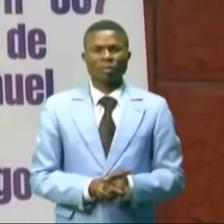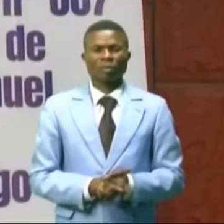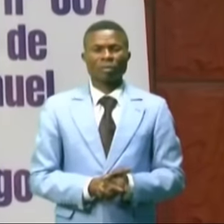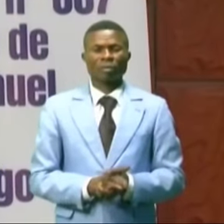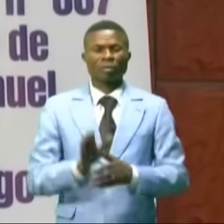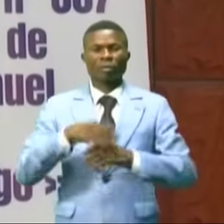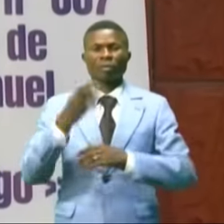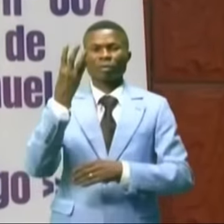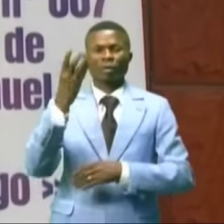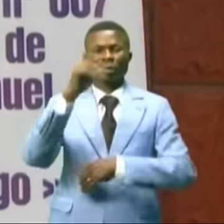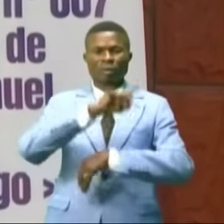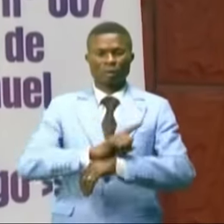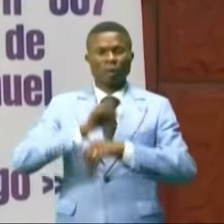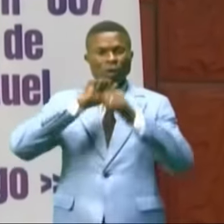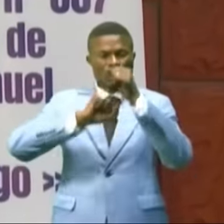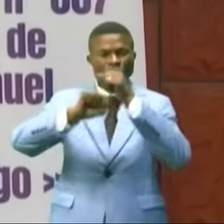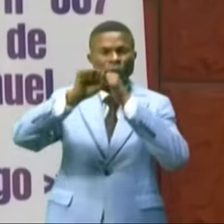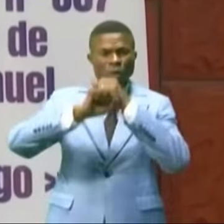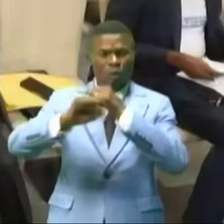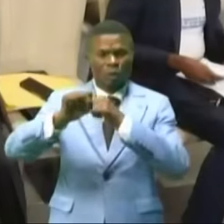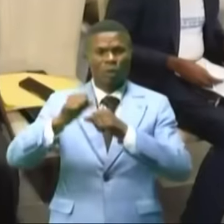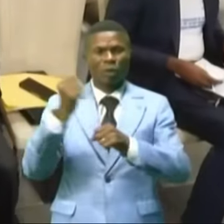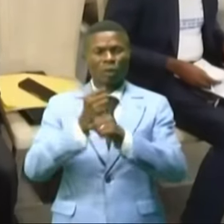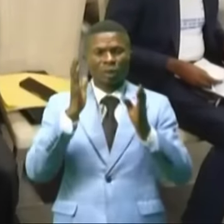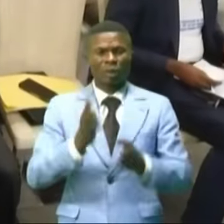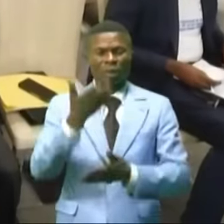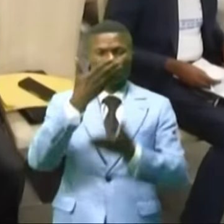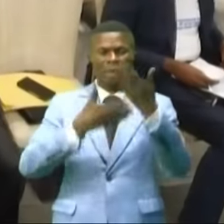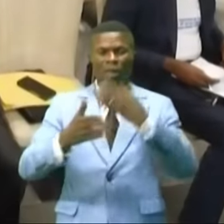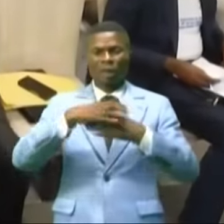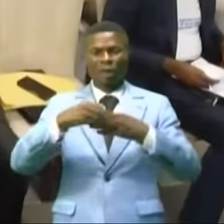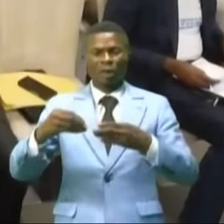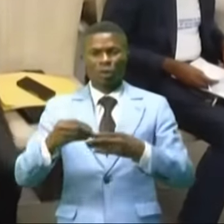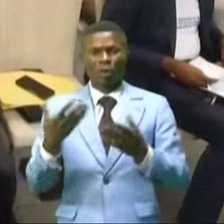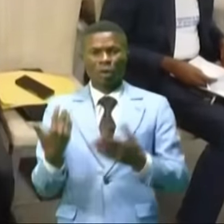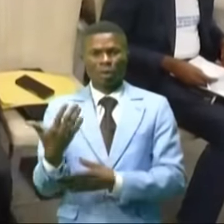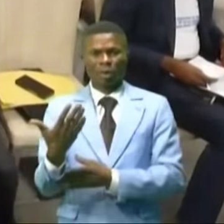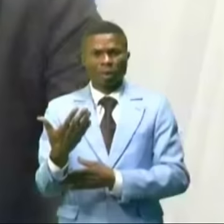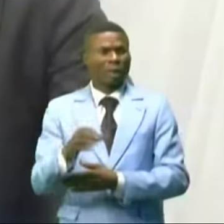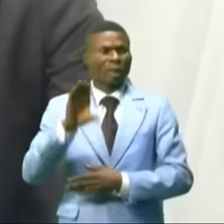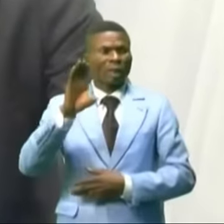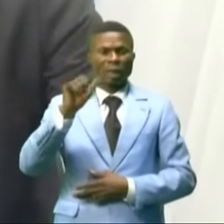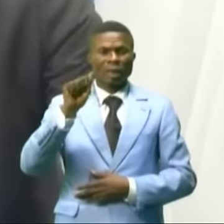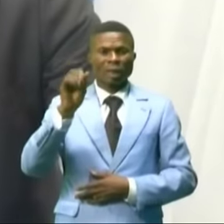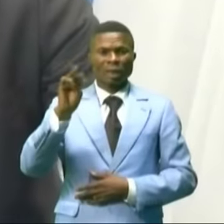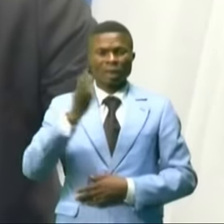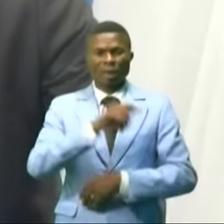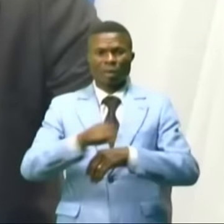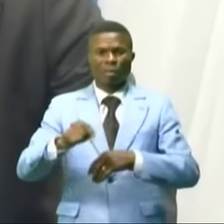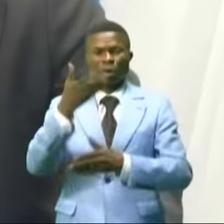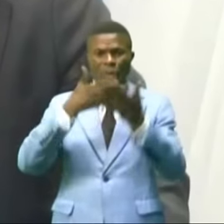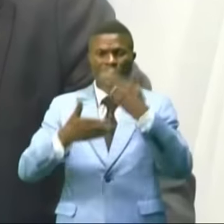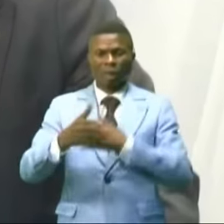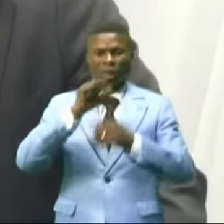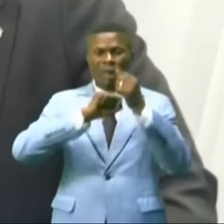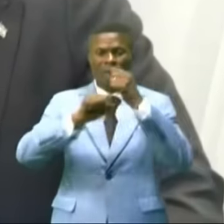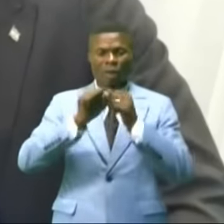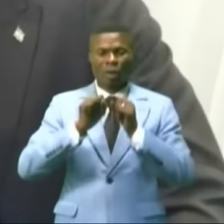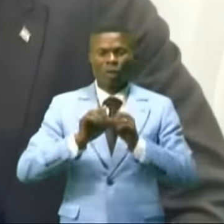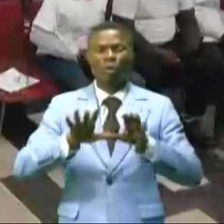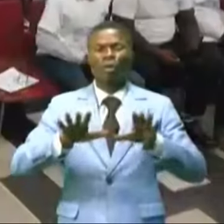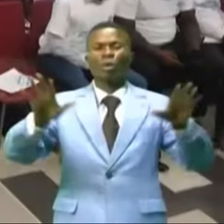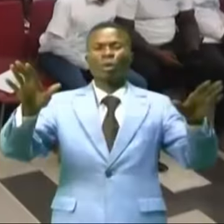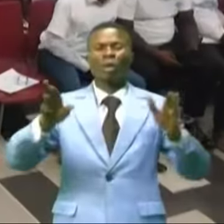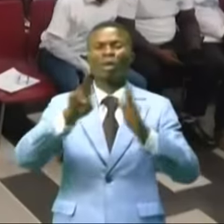Après 4 jours de sensibilisation des opérateurs d'échange manuel, à savoir les cambistes manuels et les bureaux d'échange, la campagne de vulgarisation